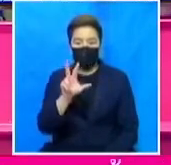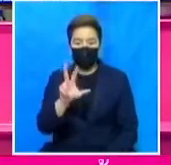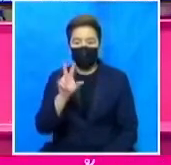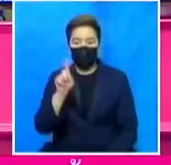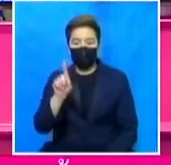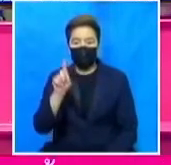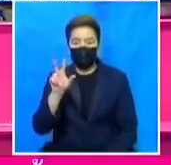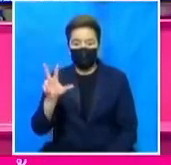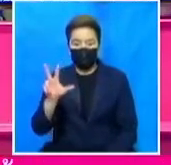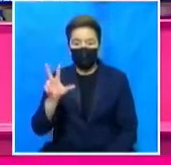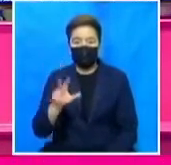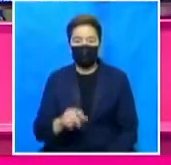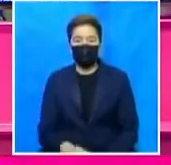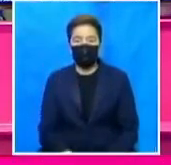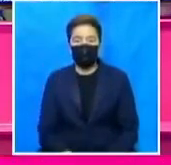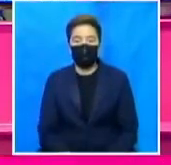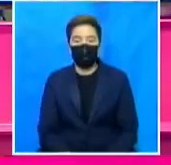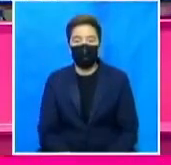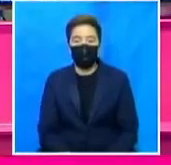2773313